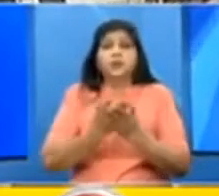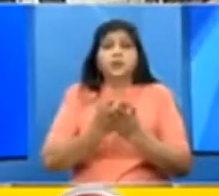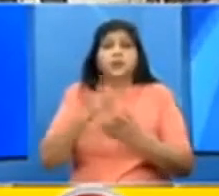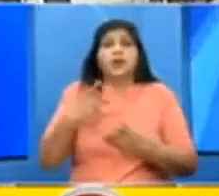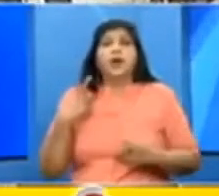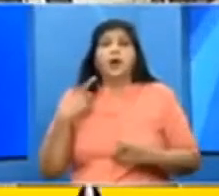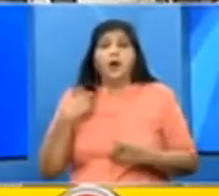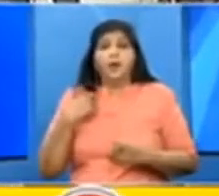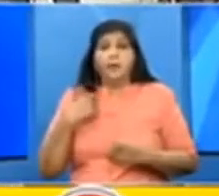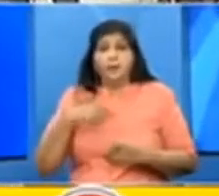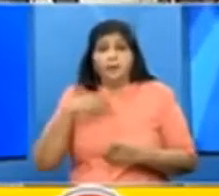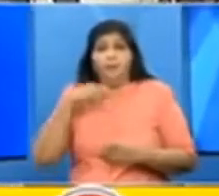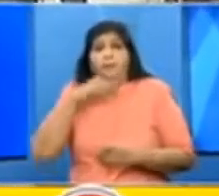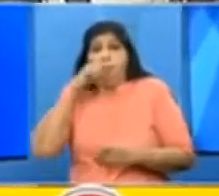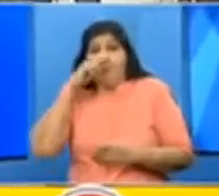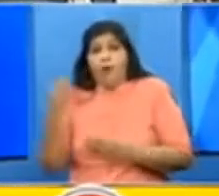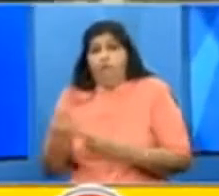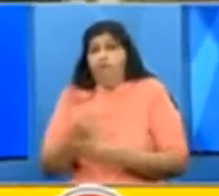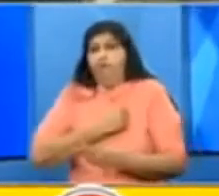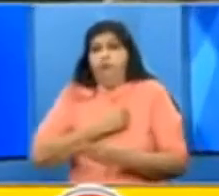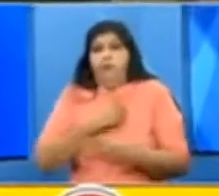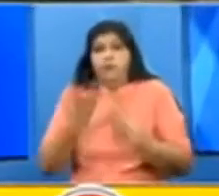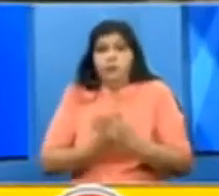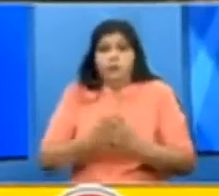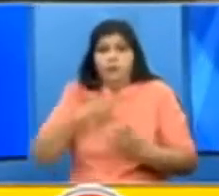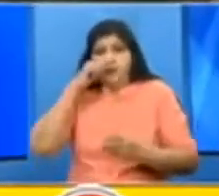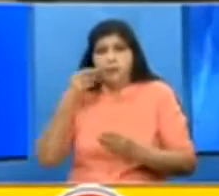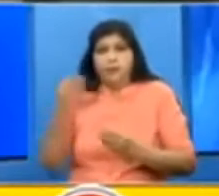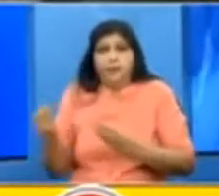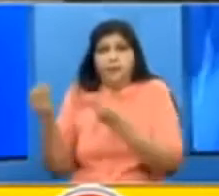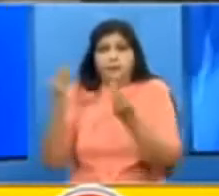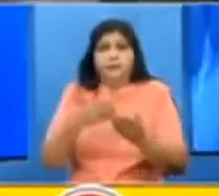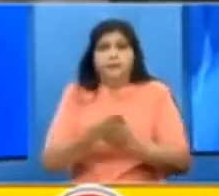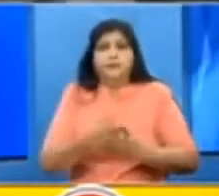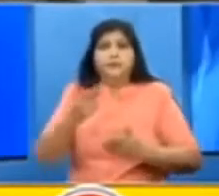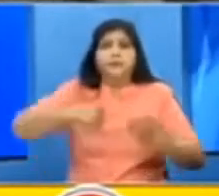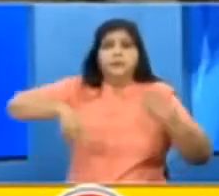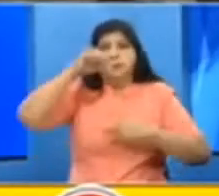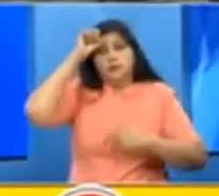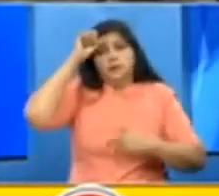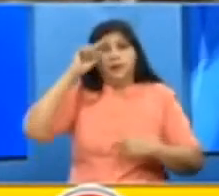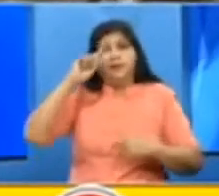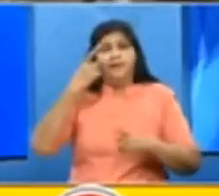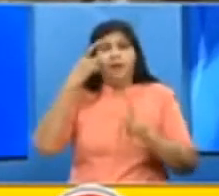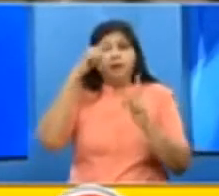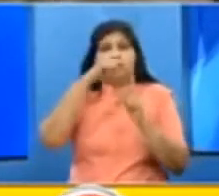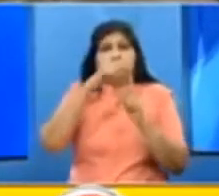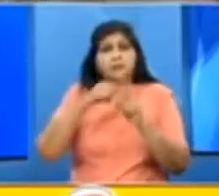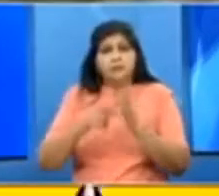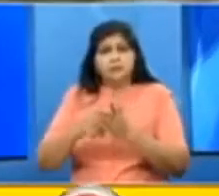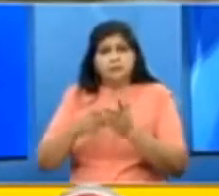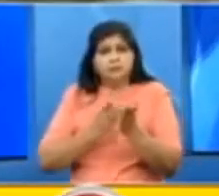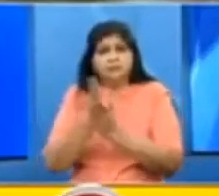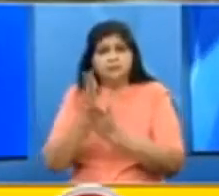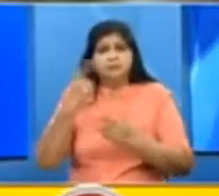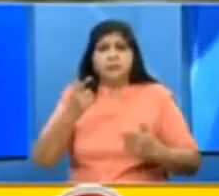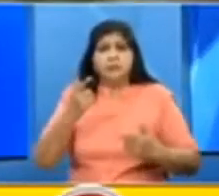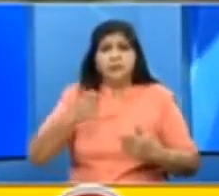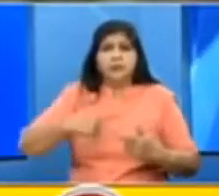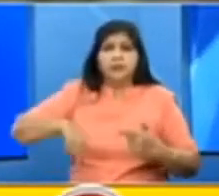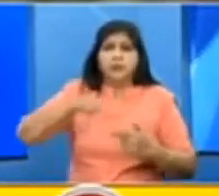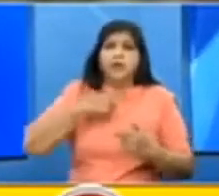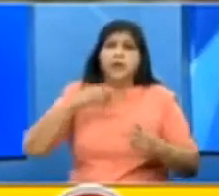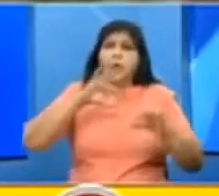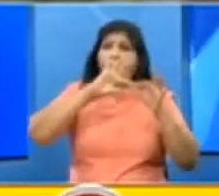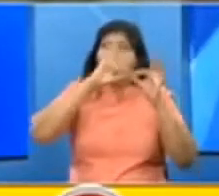का मनोबल बढ़े, उनका सम्मान बढ़े। राष्ट्र सर्वोपरि का मंत्र लिए एकता के सूत्र